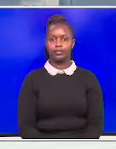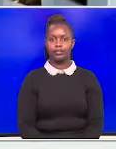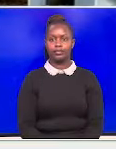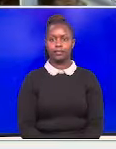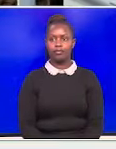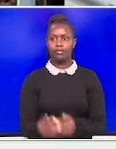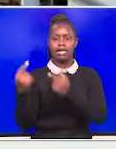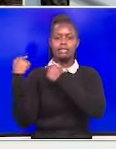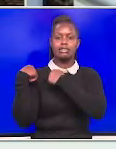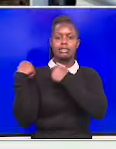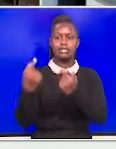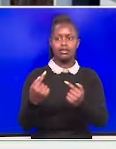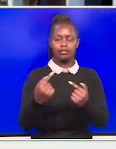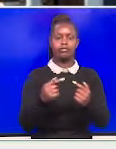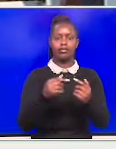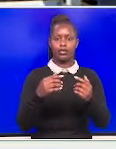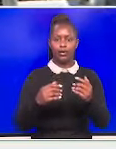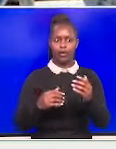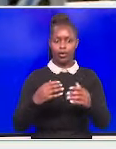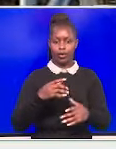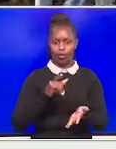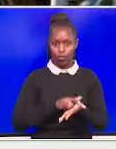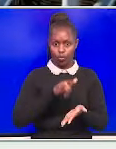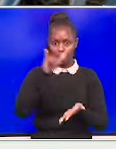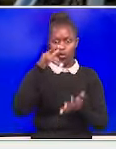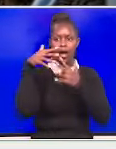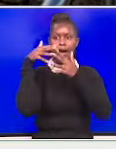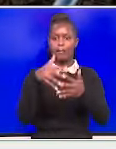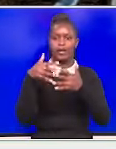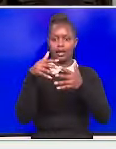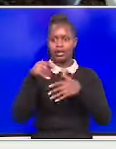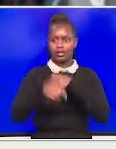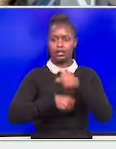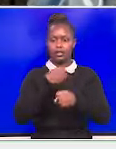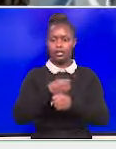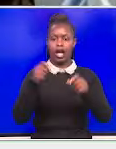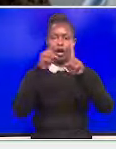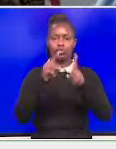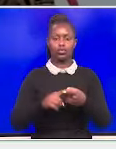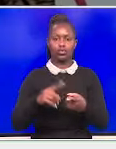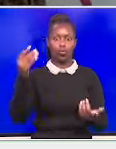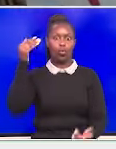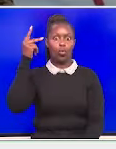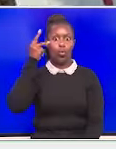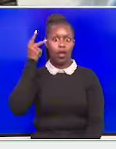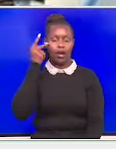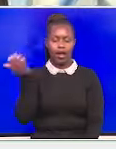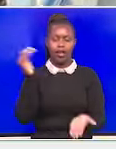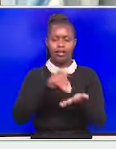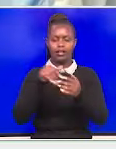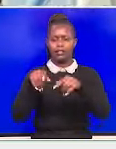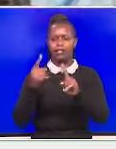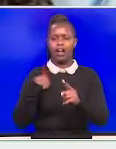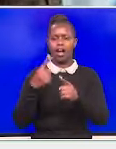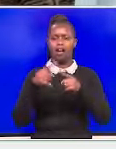Tangu ziara yake nchini Marekani mwezi Mei mwaka huu na kisha taifa la Korea baadaye, Ruto hajaonekana kwenye